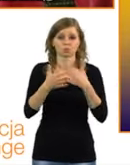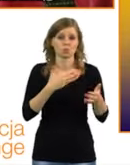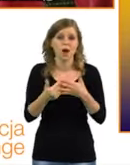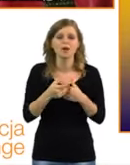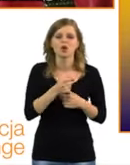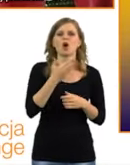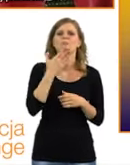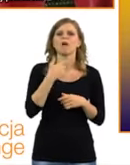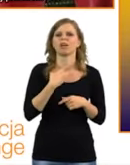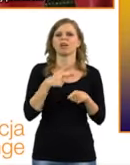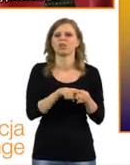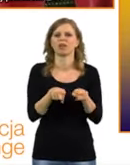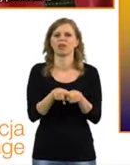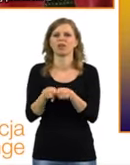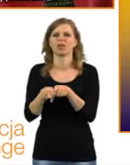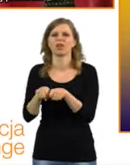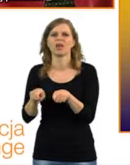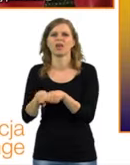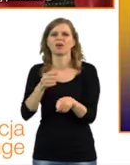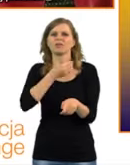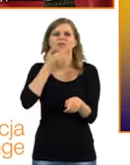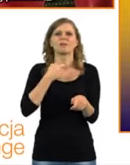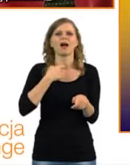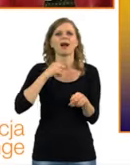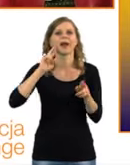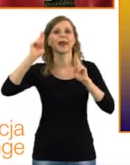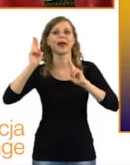się monotonna i brak w niej prozodii.